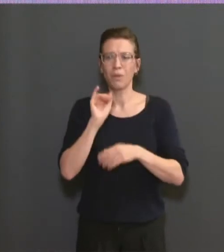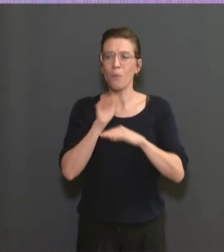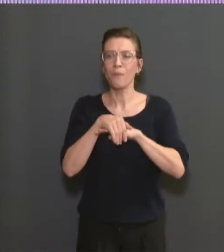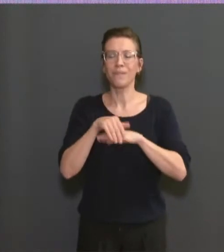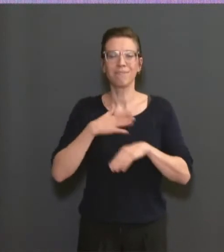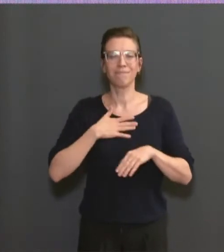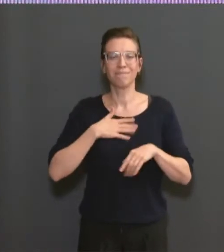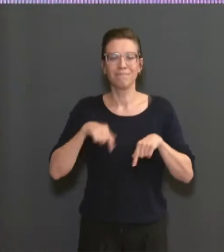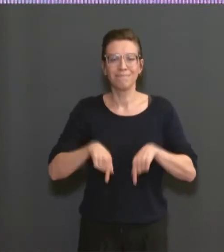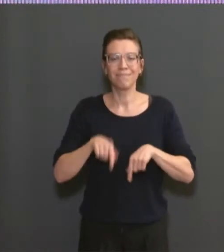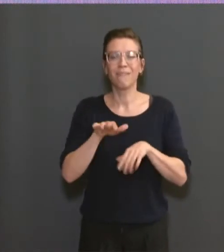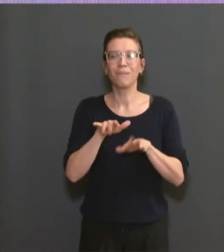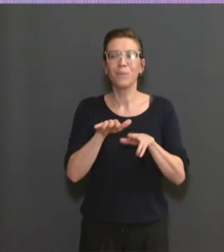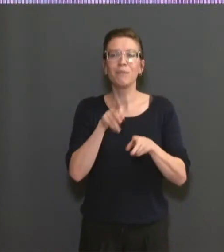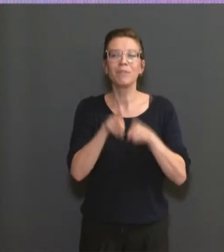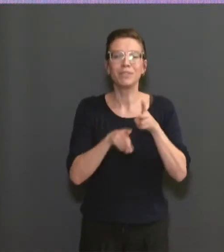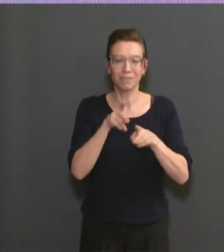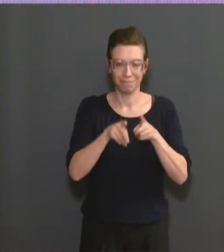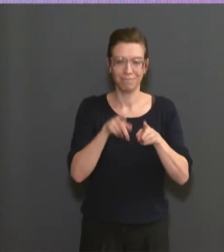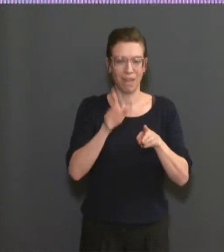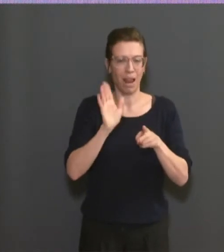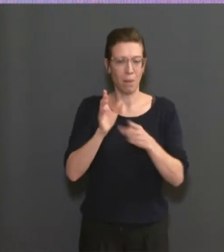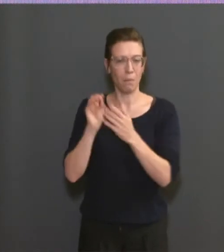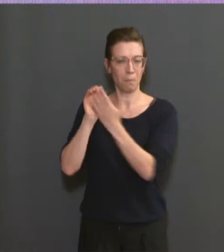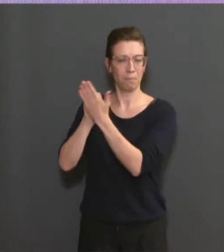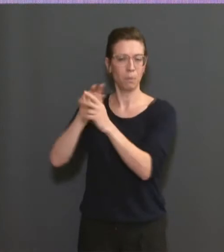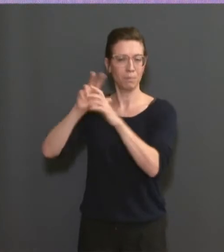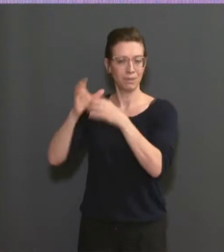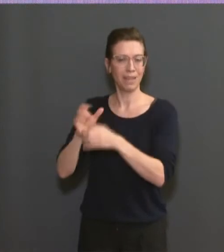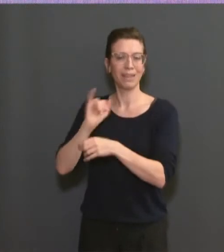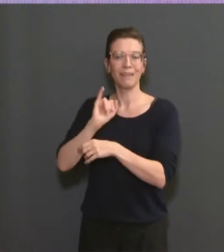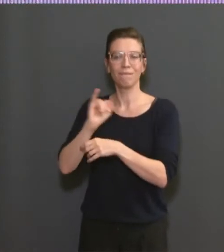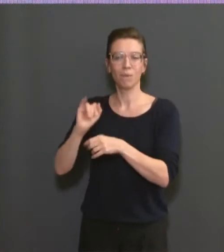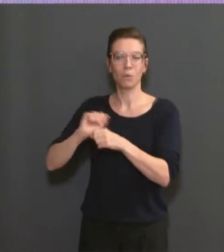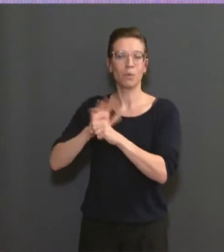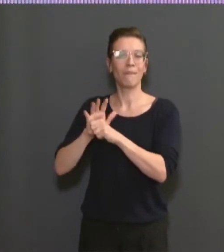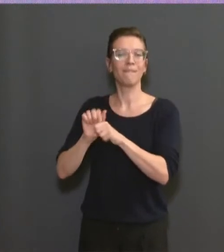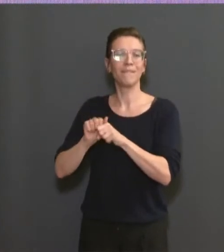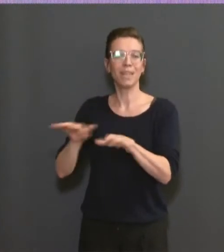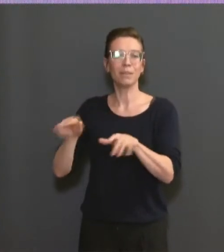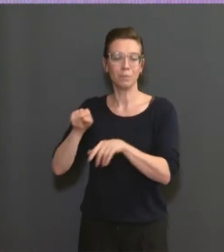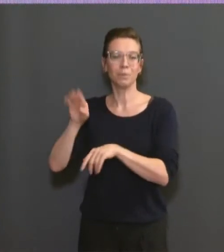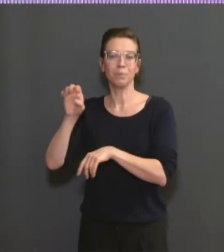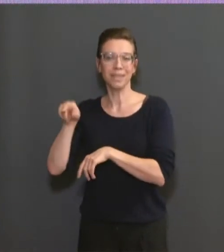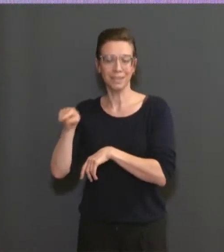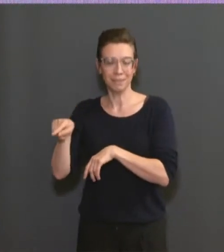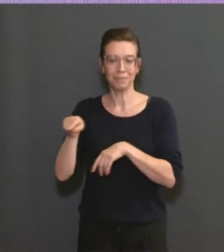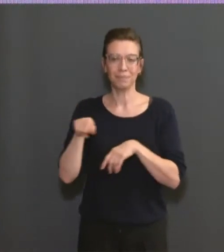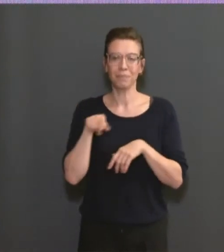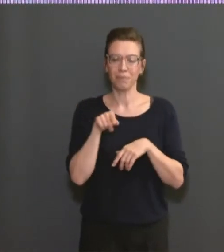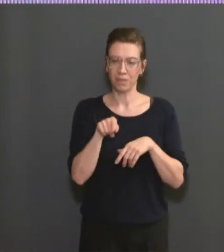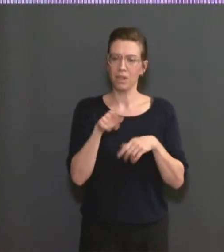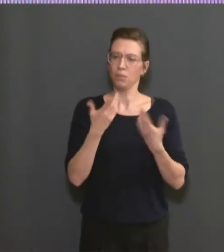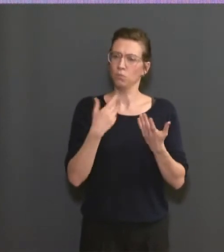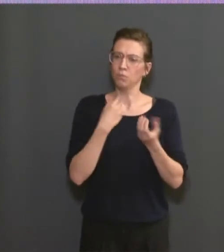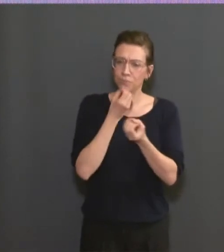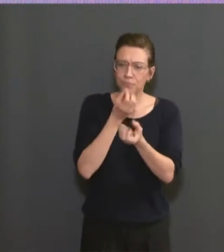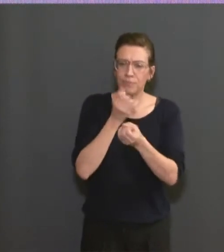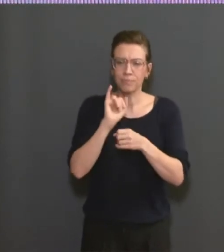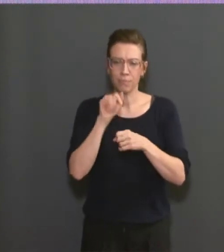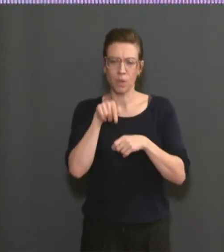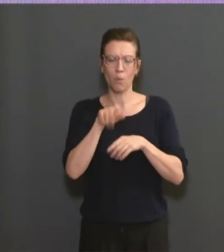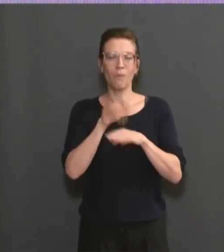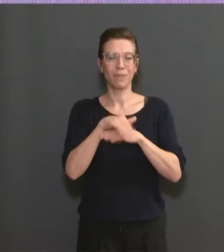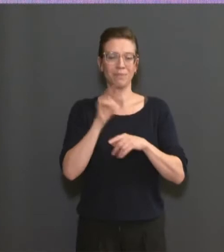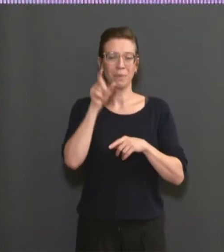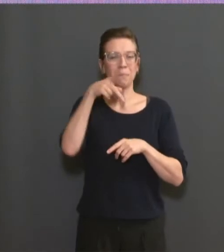info-coronavirus.be. Voedselverzorging door podologen en niet uitstelbare voedselverzorging om medische redenen door